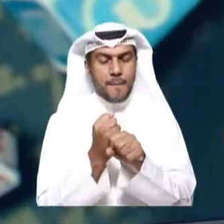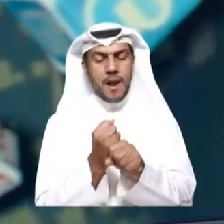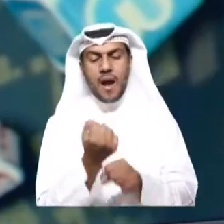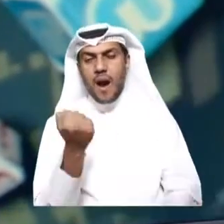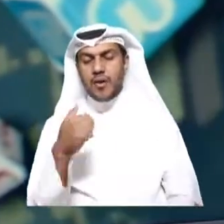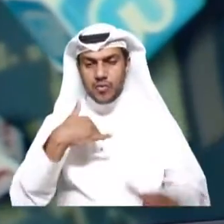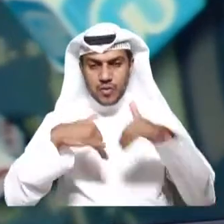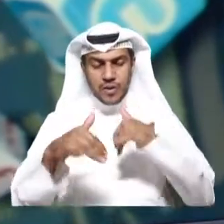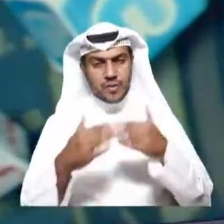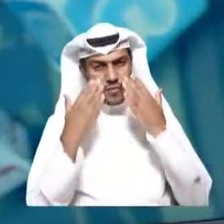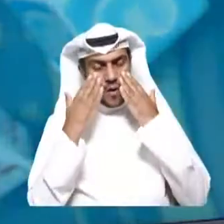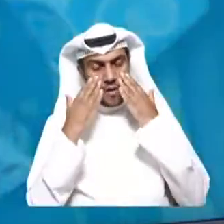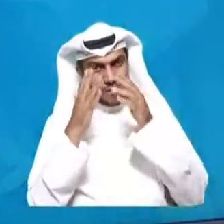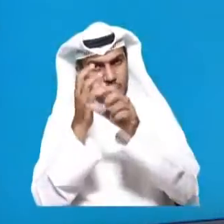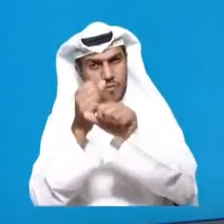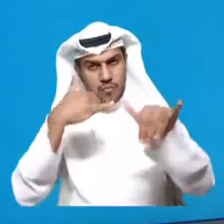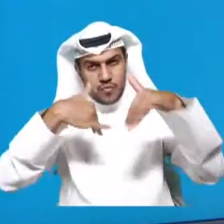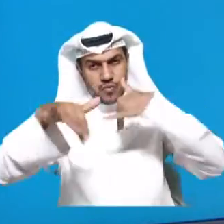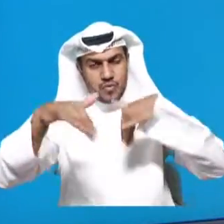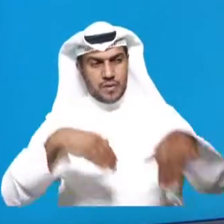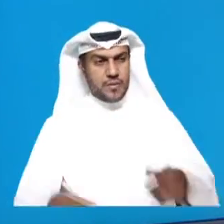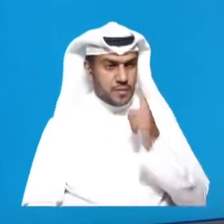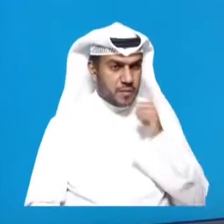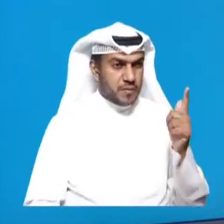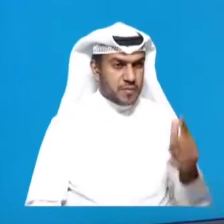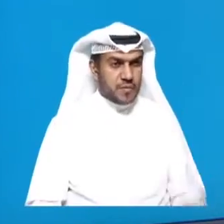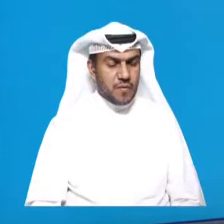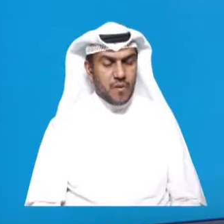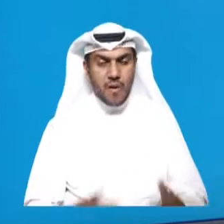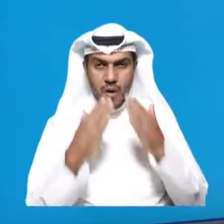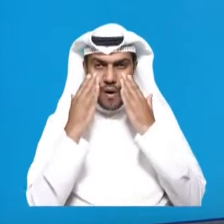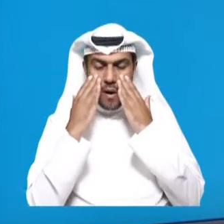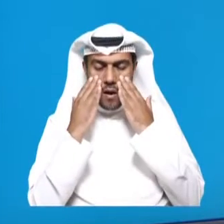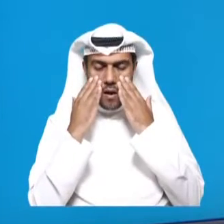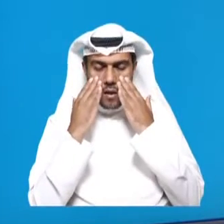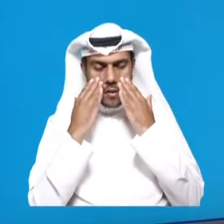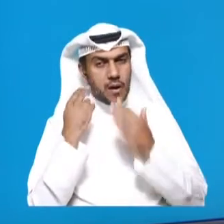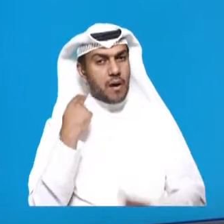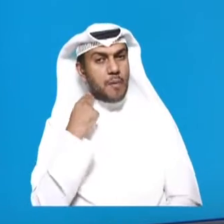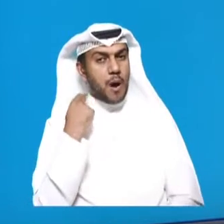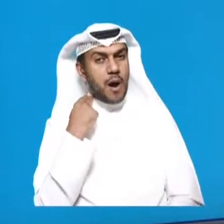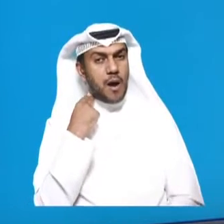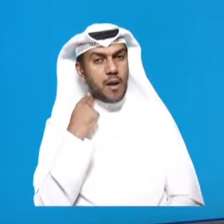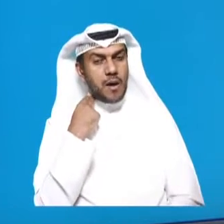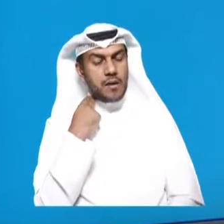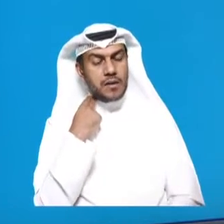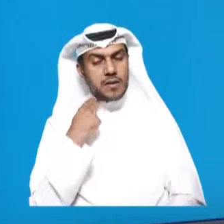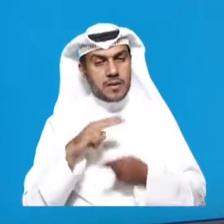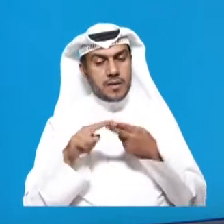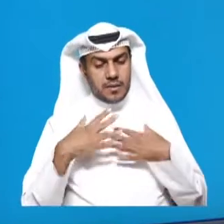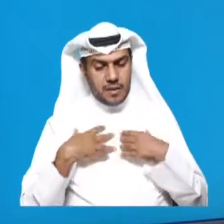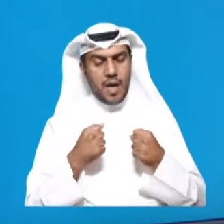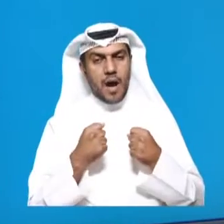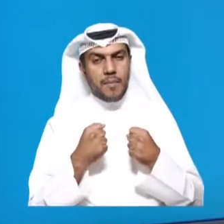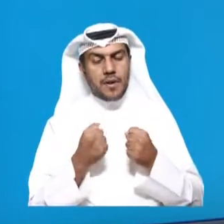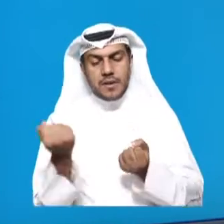للمحافظة على حياتهم. فتحت هاشتاغي حياتك أمانة ولسلامتك وعبر حساباتها الإلكترونية الرسمية على مواقع